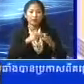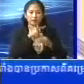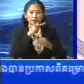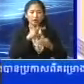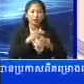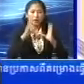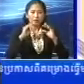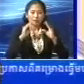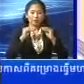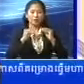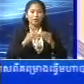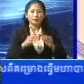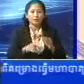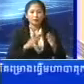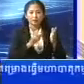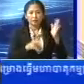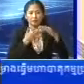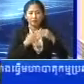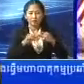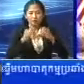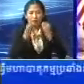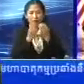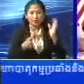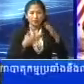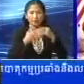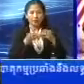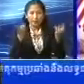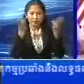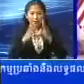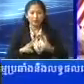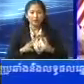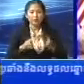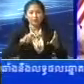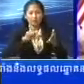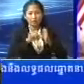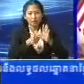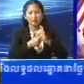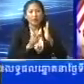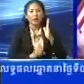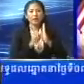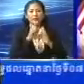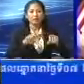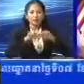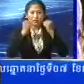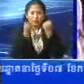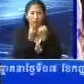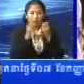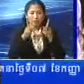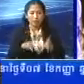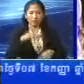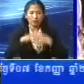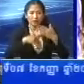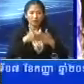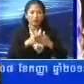លដែលអង្គវេទិការដ្ឋាភិបាលនិងអង្គការមិនមែនរដ្ឋាភិបាលអាស៊ានលើប្រធានបទ ការអភិវឌ្ឍសេវាសង្គមកិច្ចសម្រាប់មនុស្សគ្រប់រូប